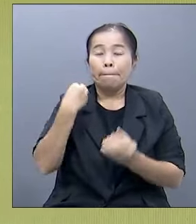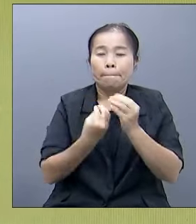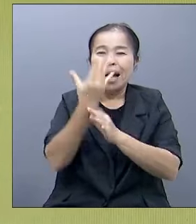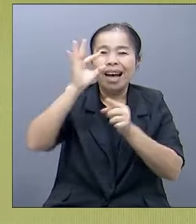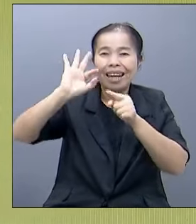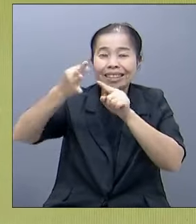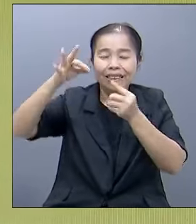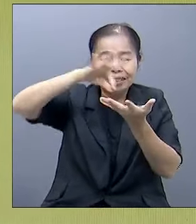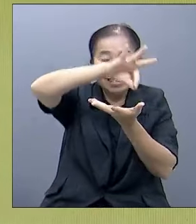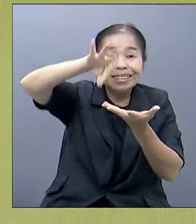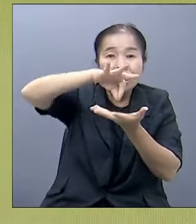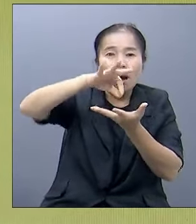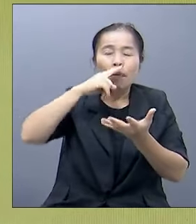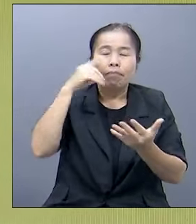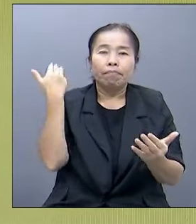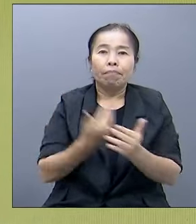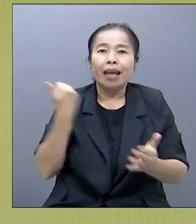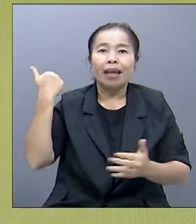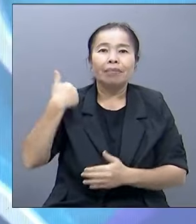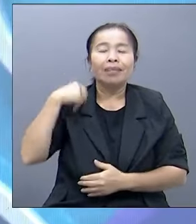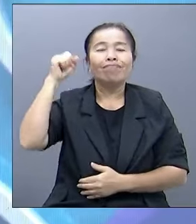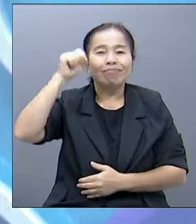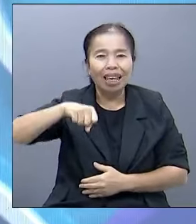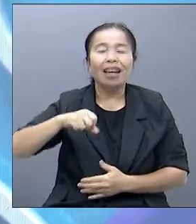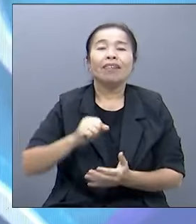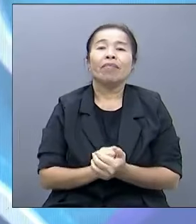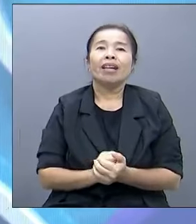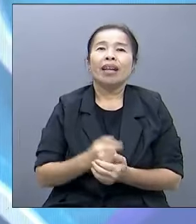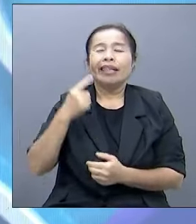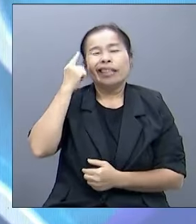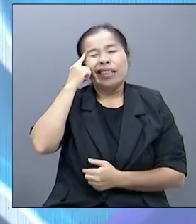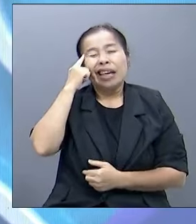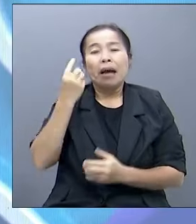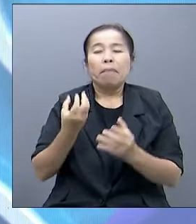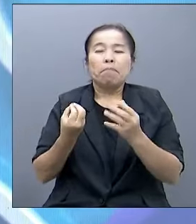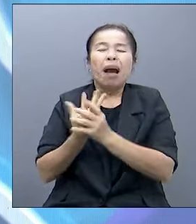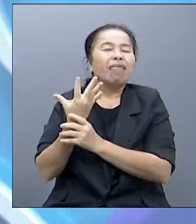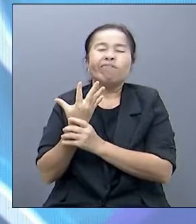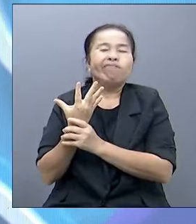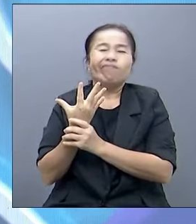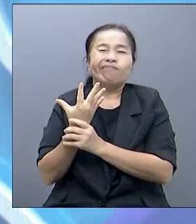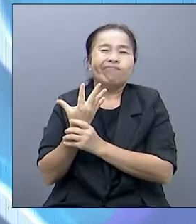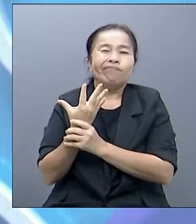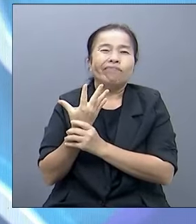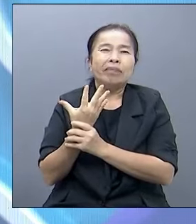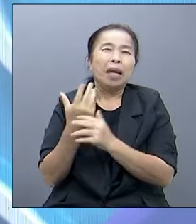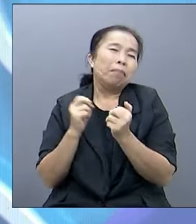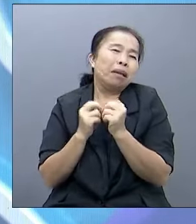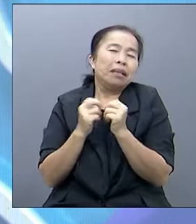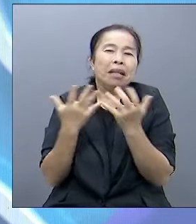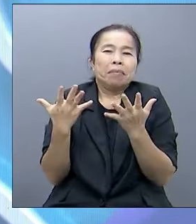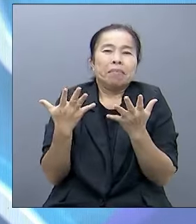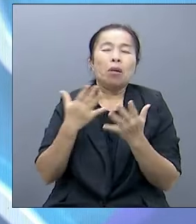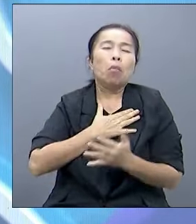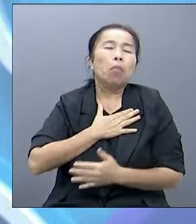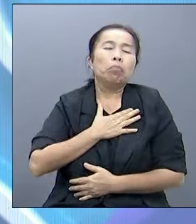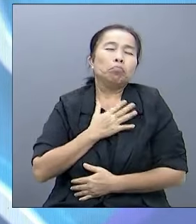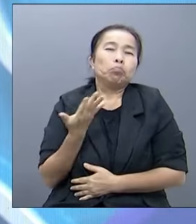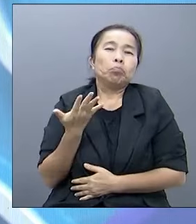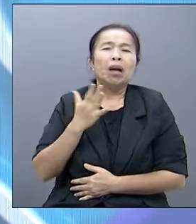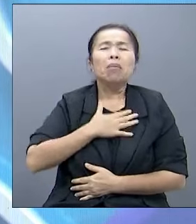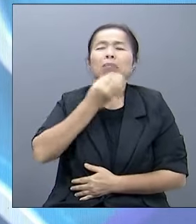กรัมละ400 แพงมากนะ คือเนี่ย แต่ว่าเรื่องผักเนี่ยไม่ค่อยมีเขาเรียกว่า ไม่มีผล ไม่มีผลกับการใช้ชีวิตผม เพราะคุณไม่กินผัก